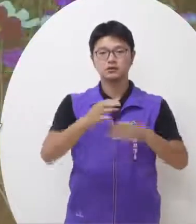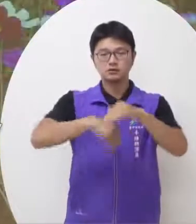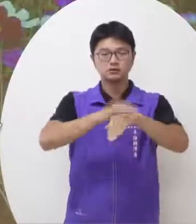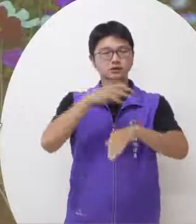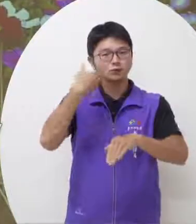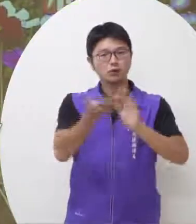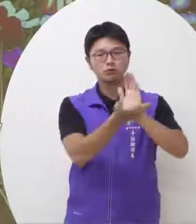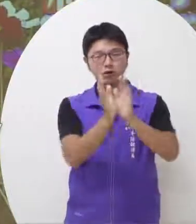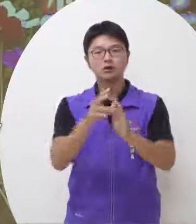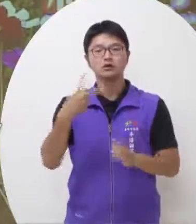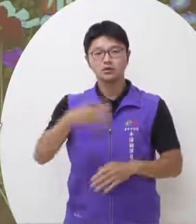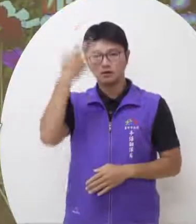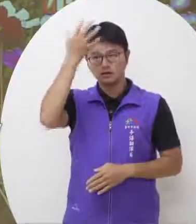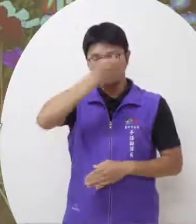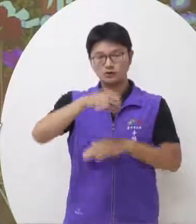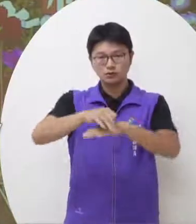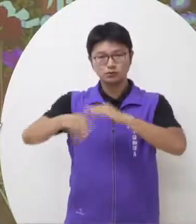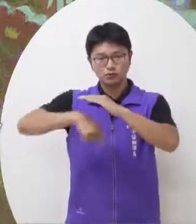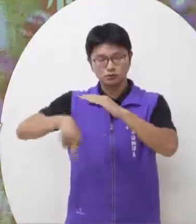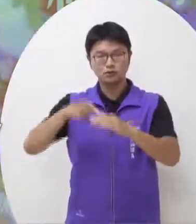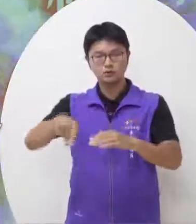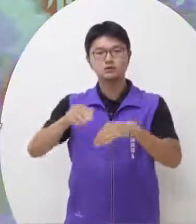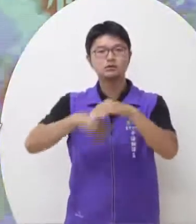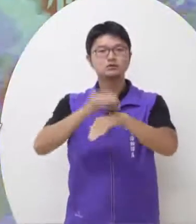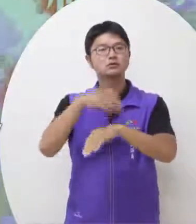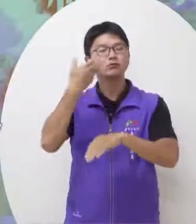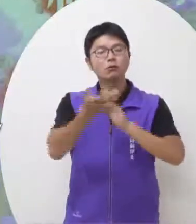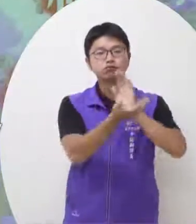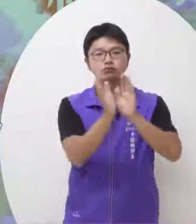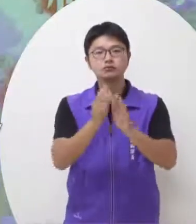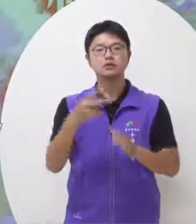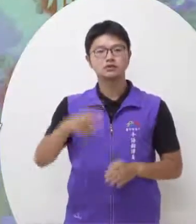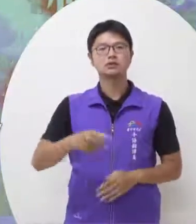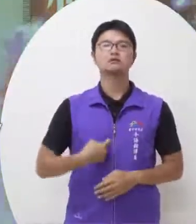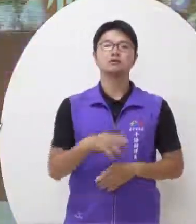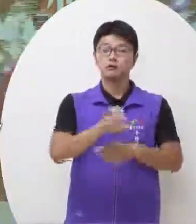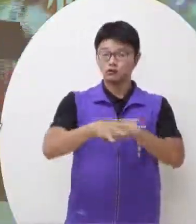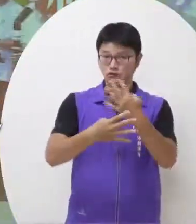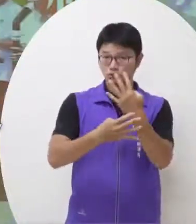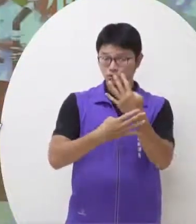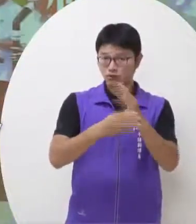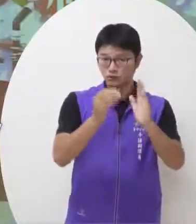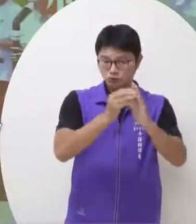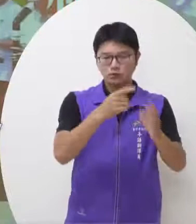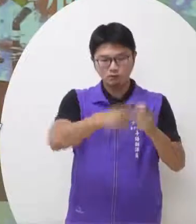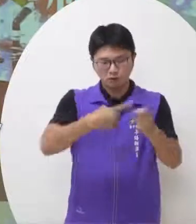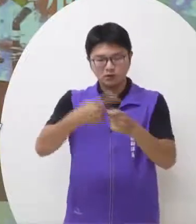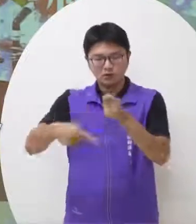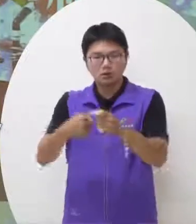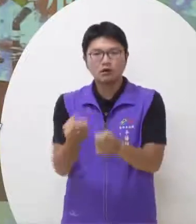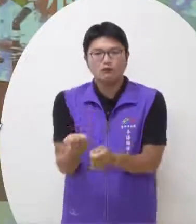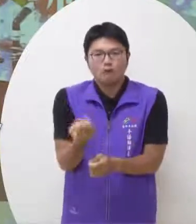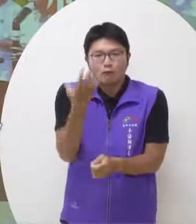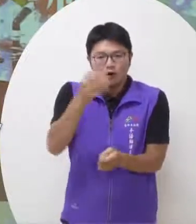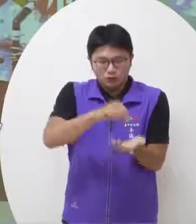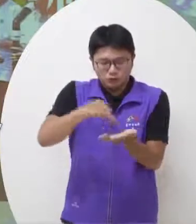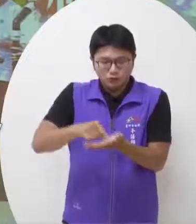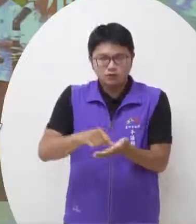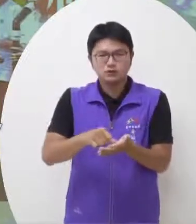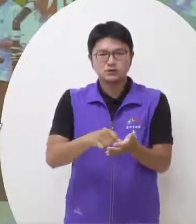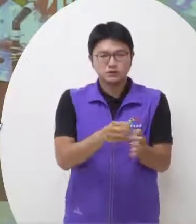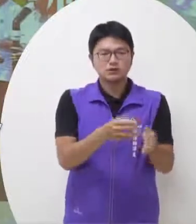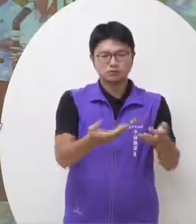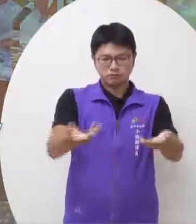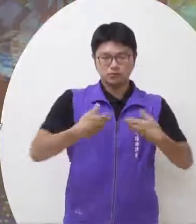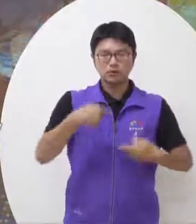成果发表，这是啊季节限定广福花海，感谢农业局提供花的种子，每一年举办的时候都吸引数10万人来参